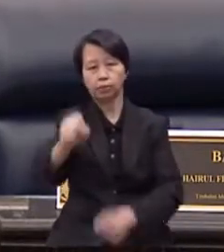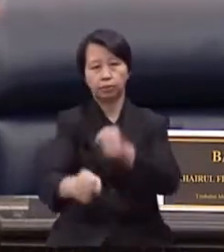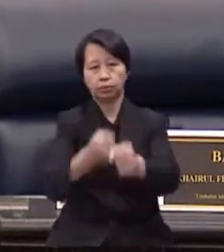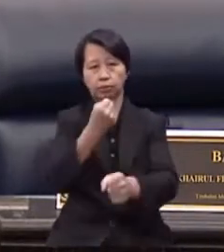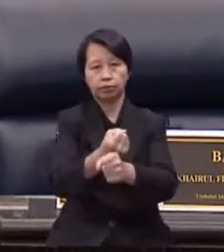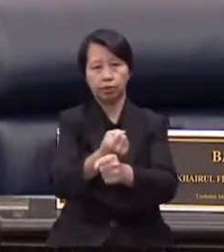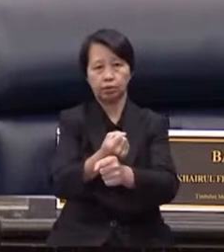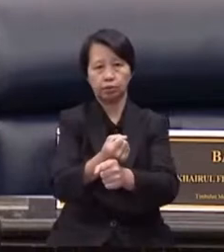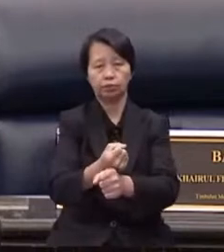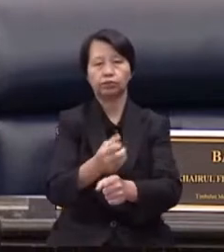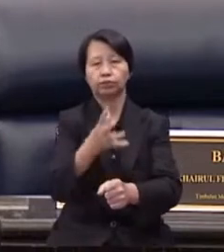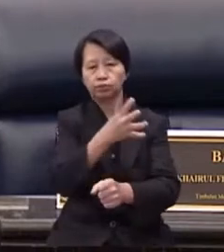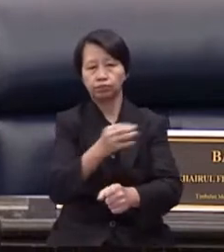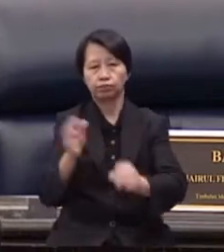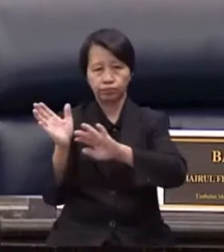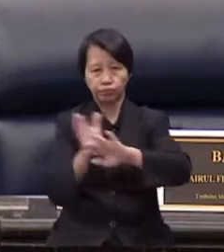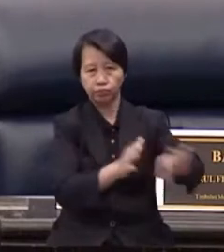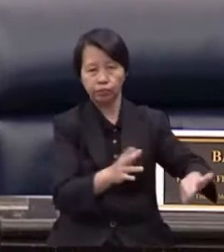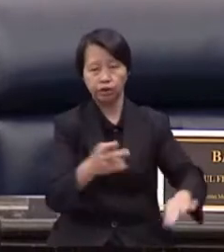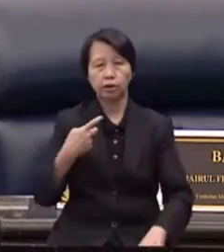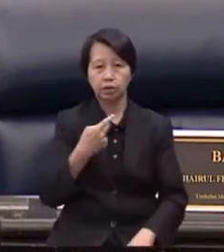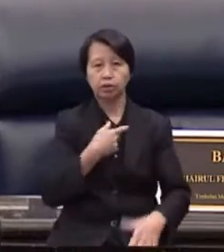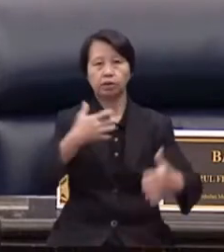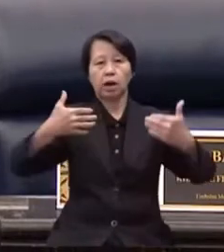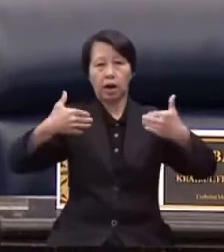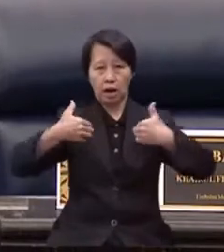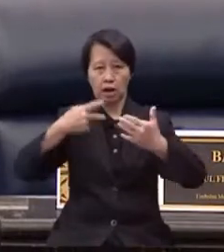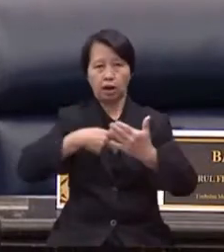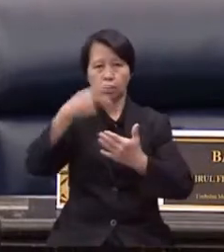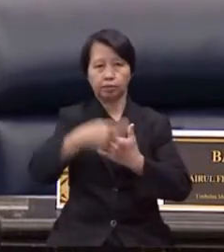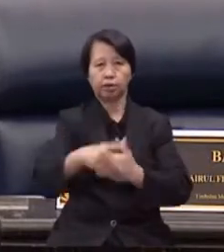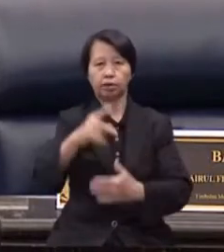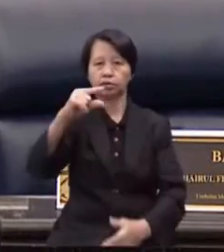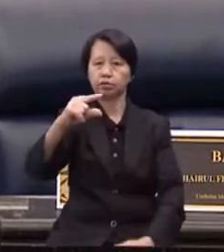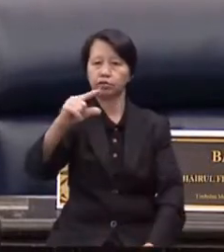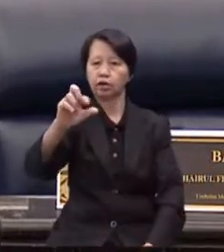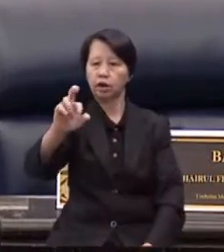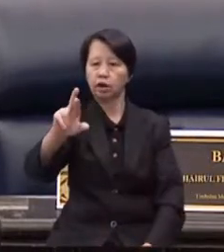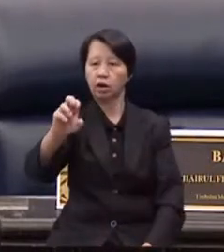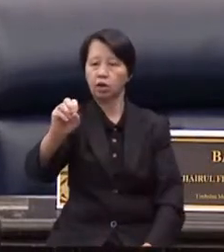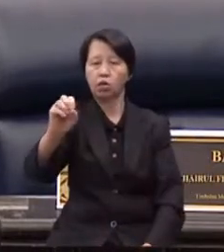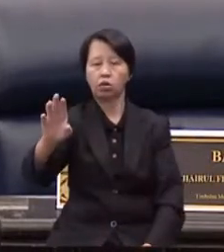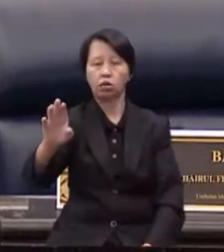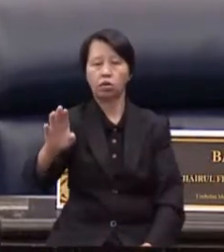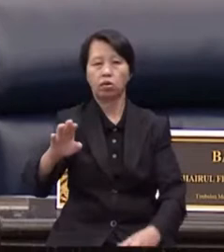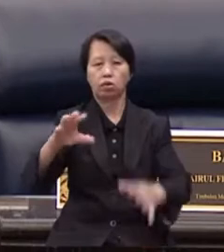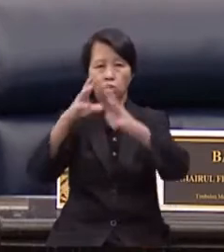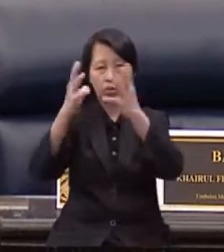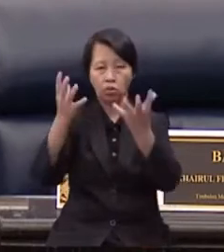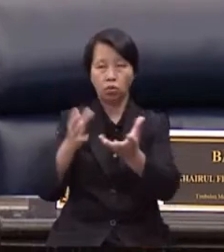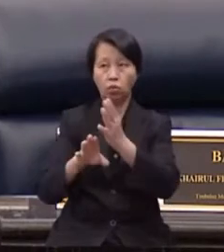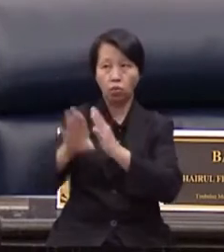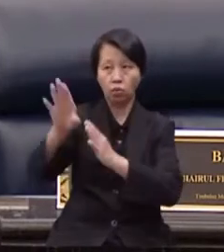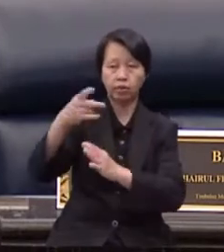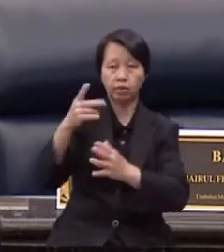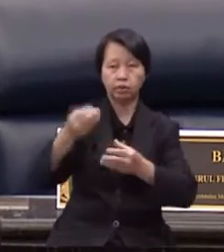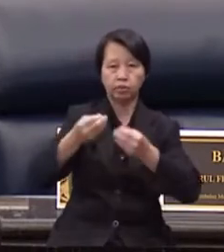tahun nah selain daripada itu kami juga ada program crew program grouble only